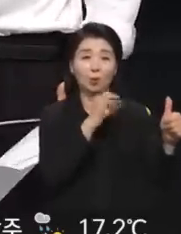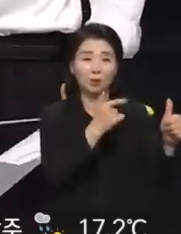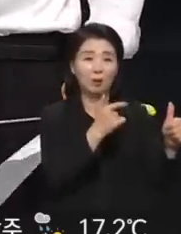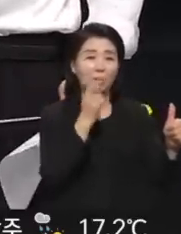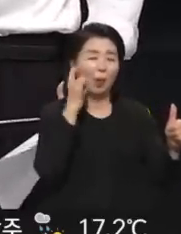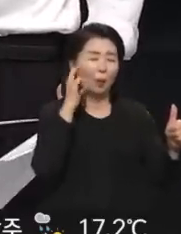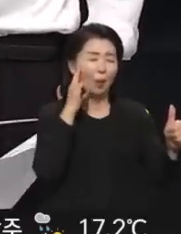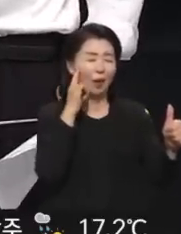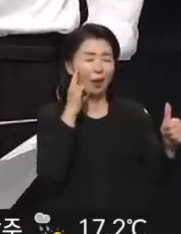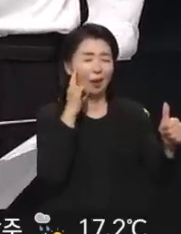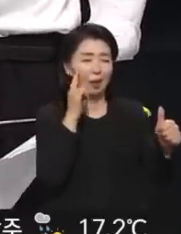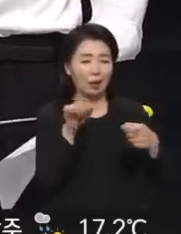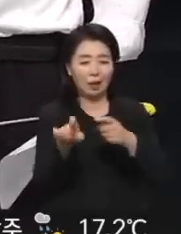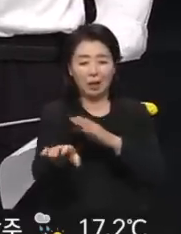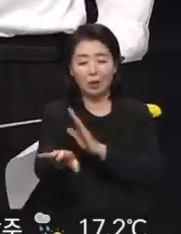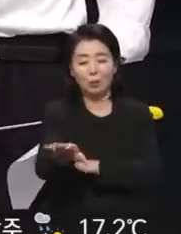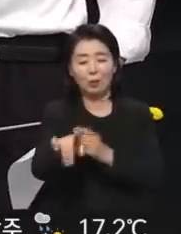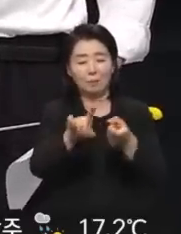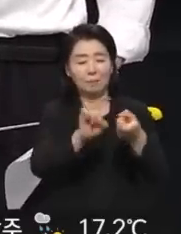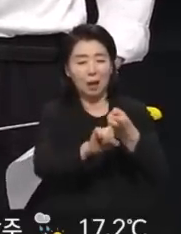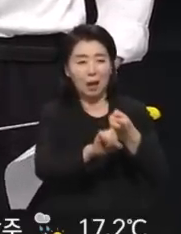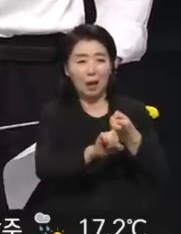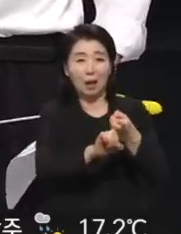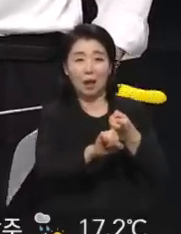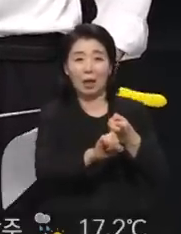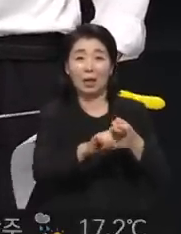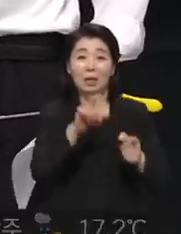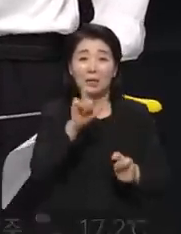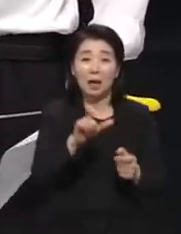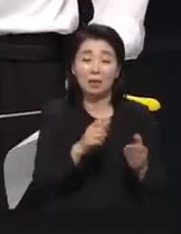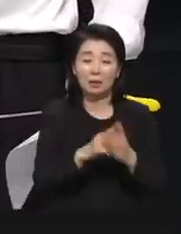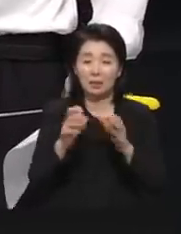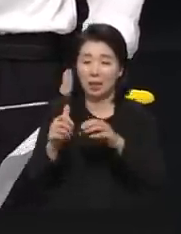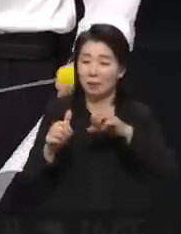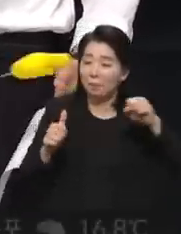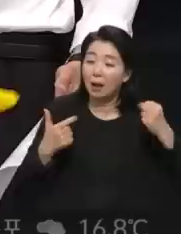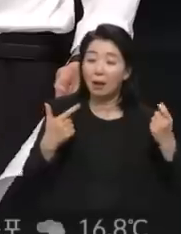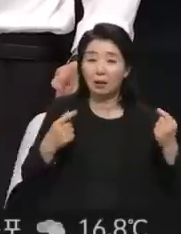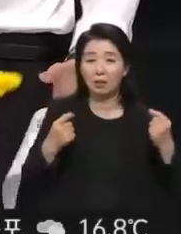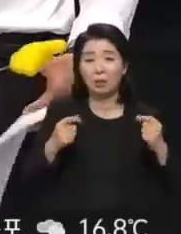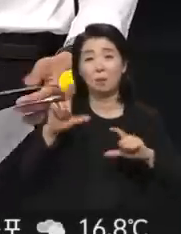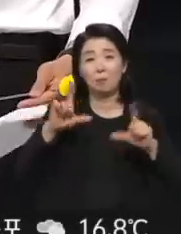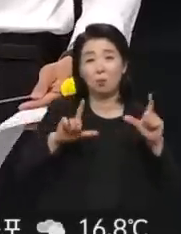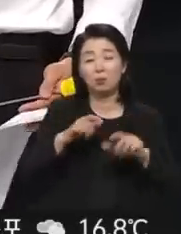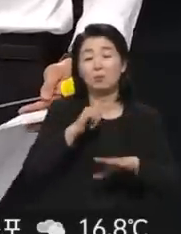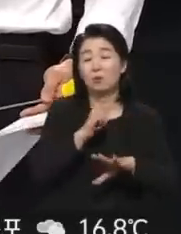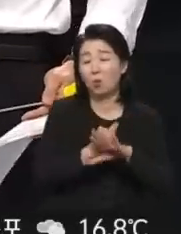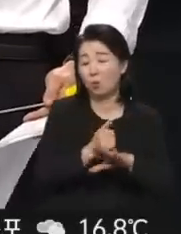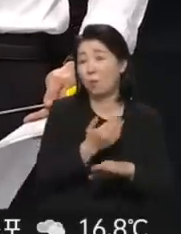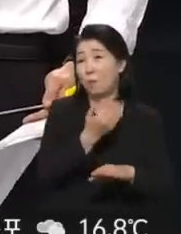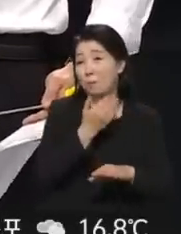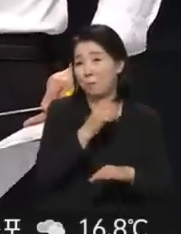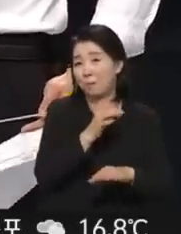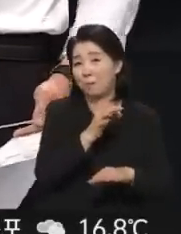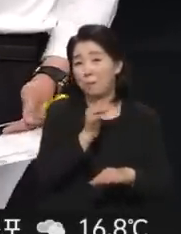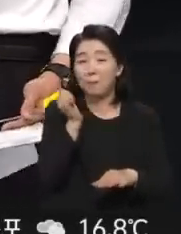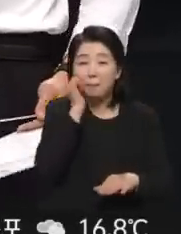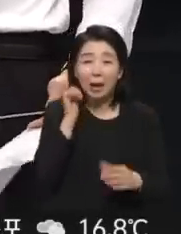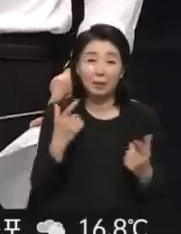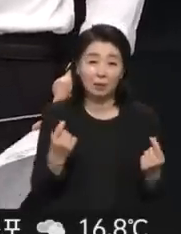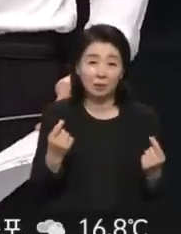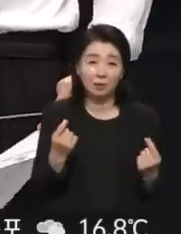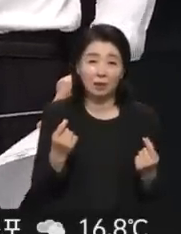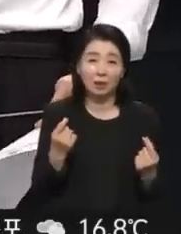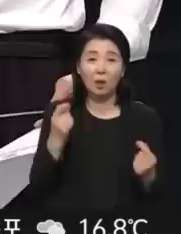극우 성향의 인사들에게 이 당이 휘둘리는 듯한 모습은 역효과를 낳을 텐데요. 그간 애매한